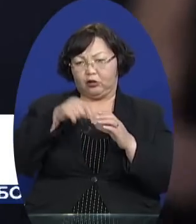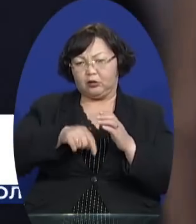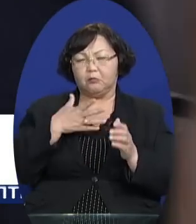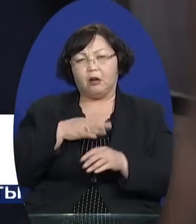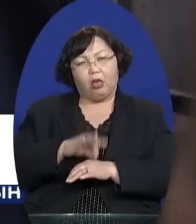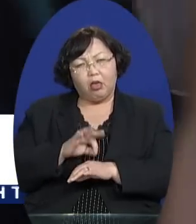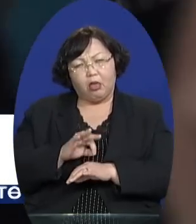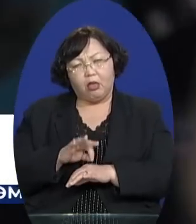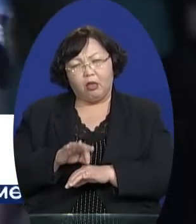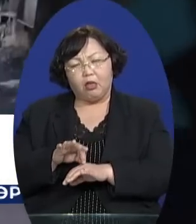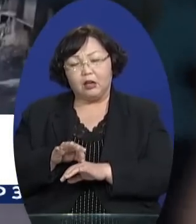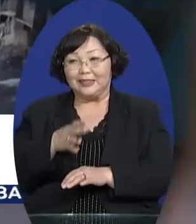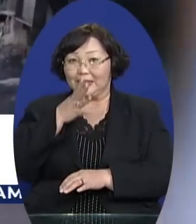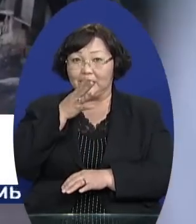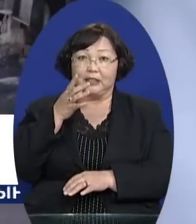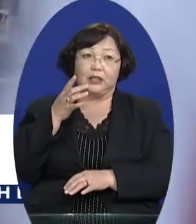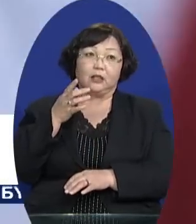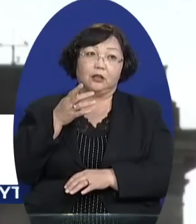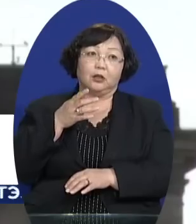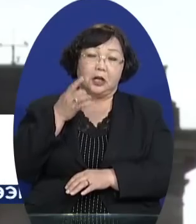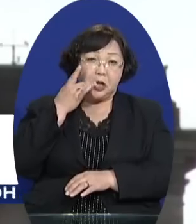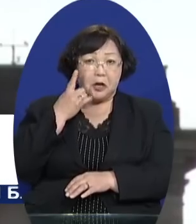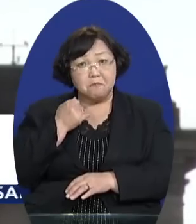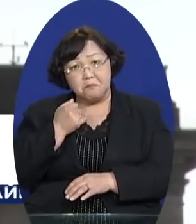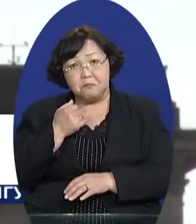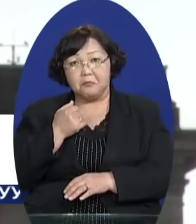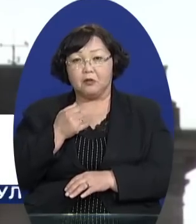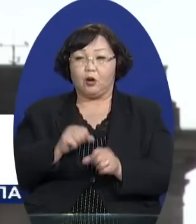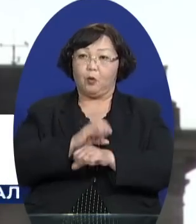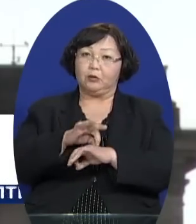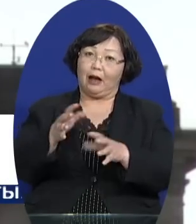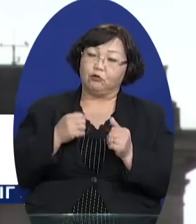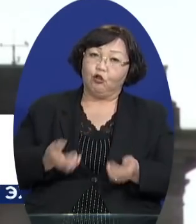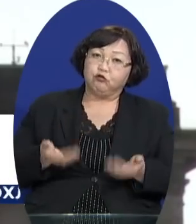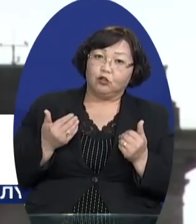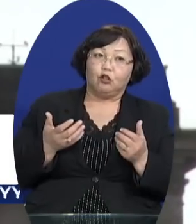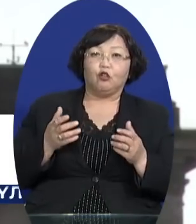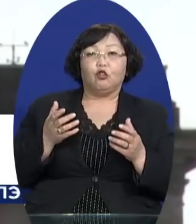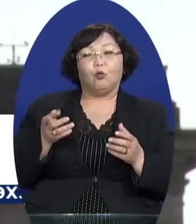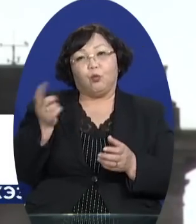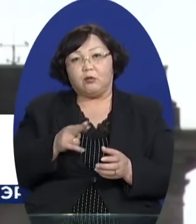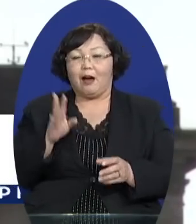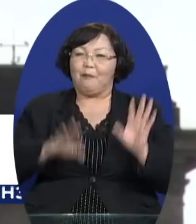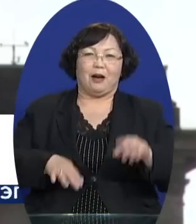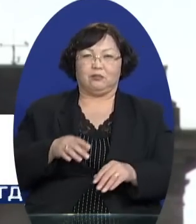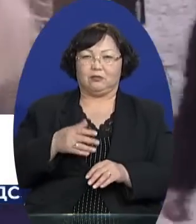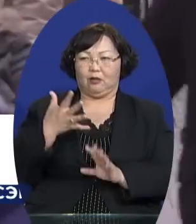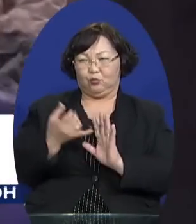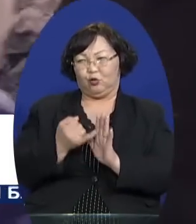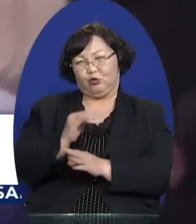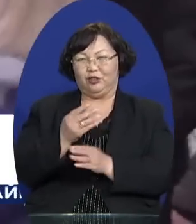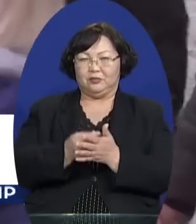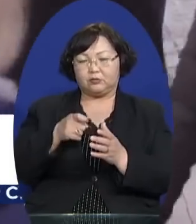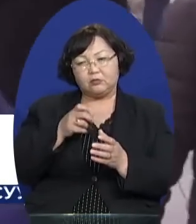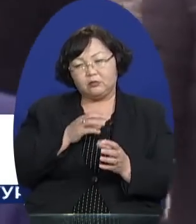хүйс ковид анх тусгатаа хүн төнгөн өвдсөн зэргээс үл хамаарч ийм урхаг үр дагавар тулгарч байгааг онцолж байна. Дэлхийн эрүүл мэндийн байгууллагын